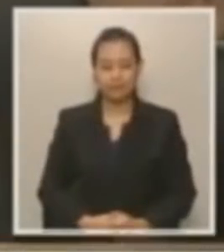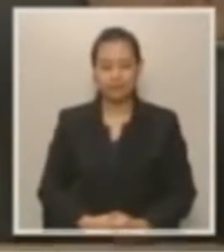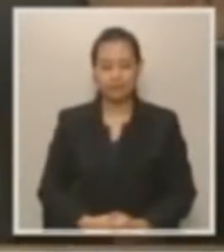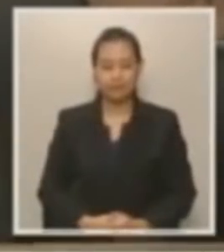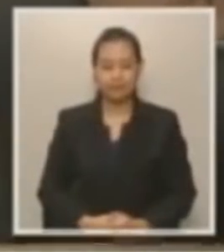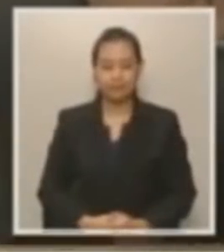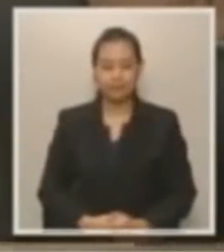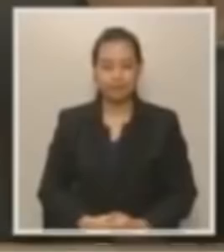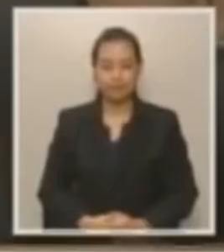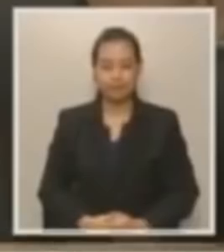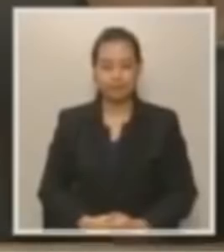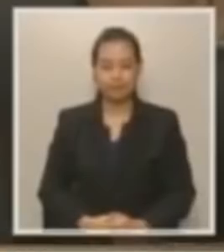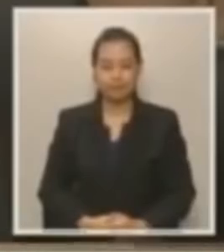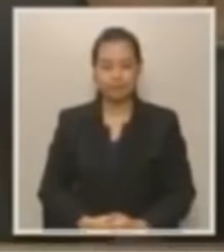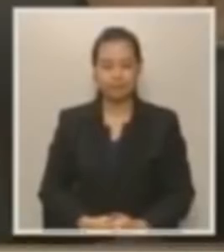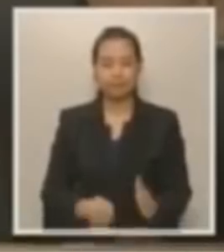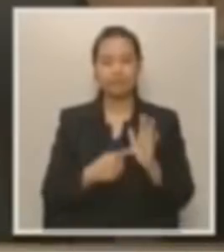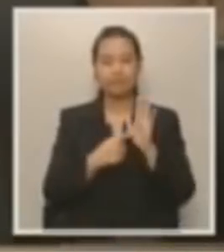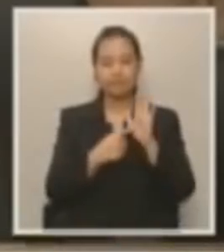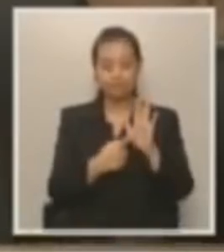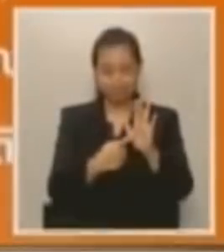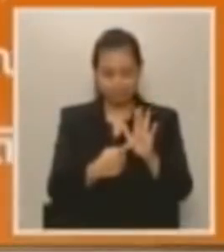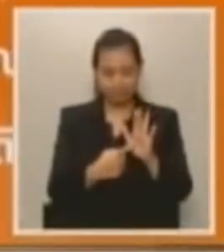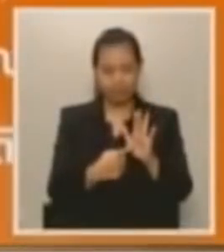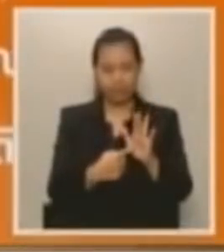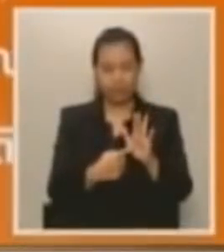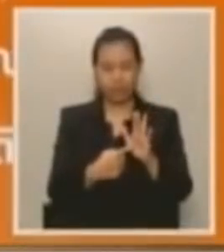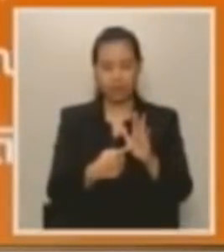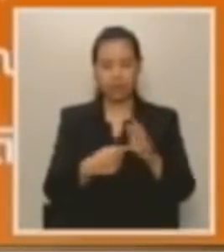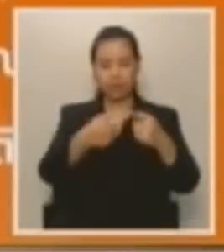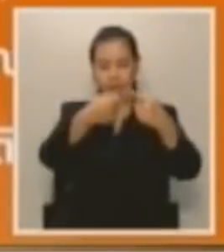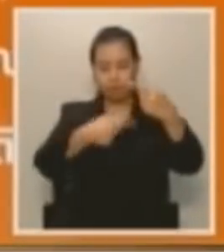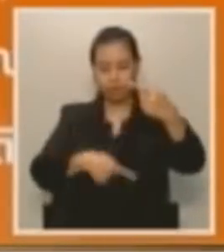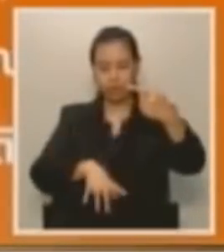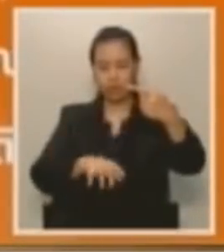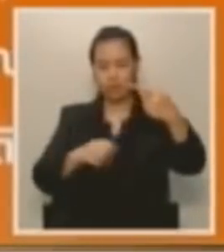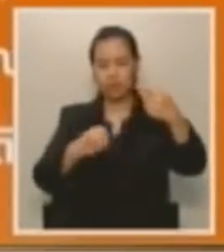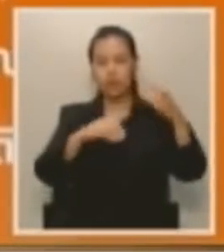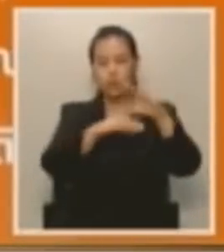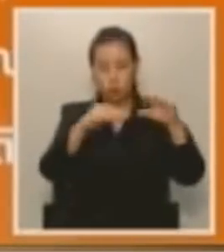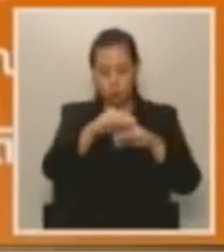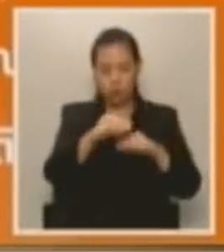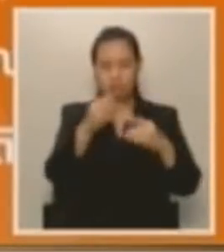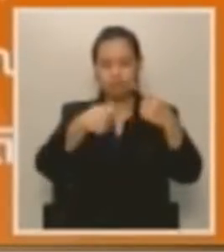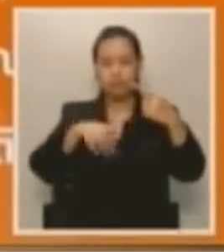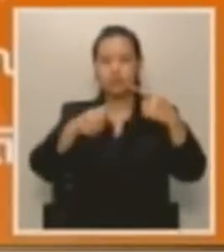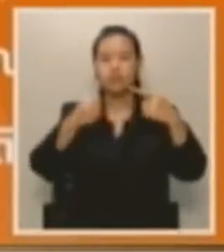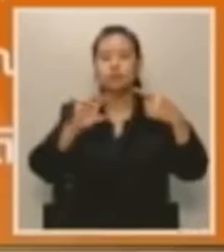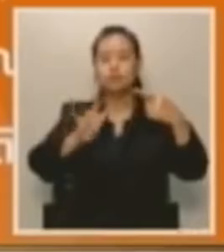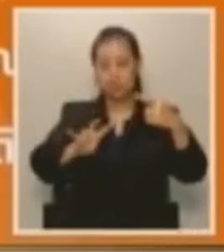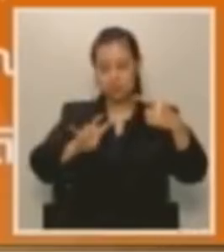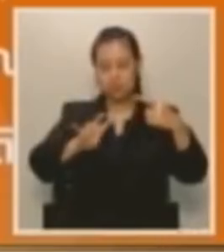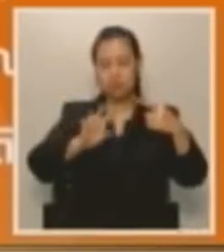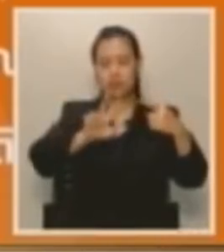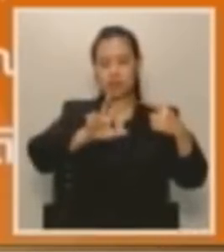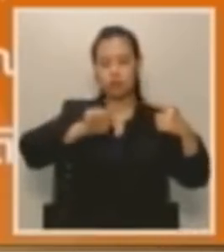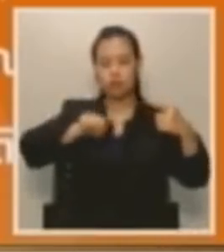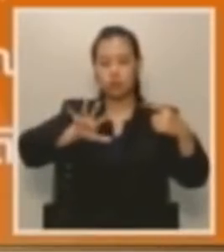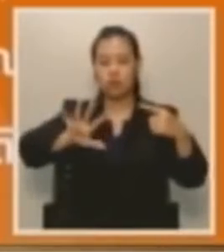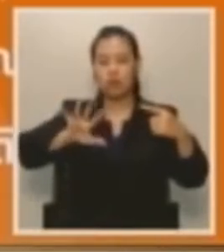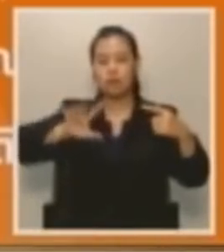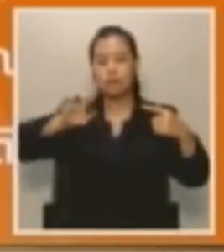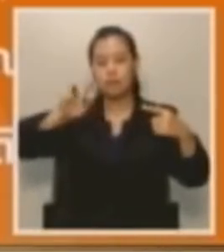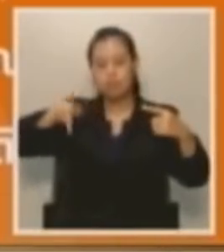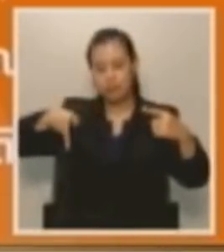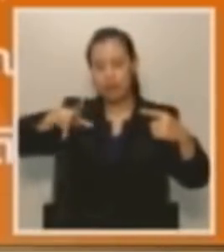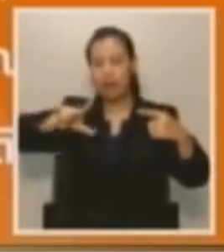ดิฉันขอเสนอตัด17โครงการ 3.5 พันล้านนำเงินไปใช้อุดหนุนนักเรียน